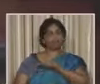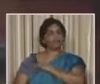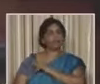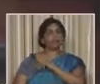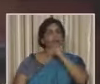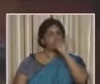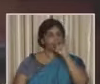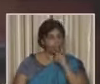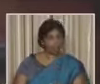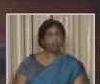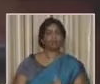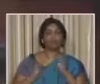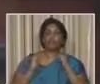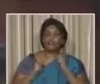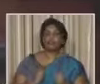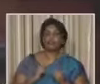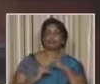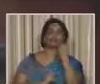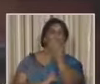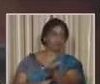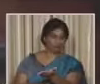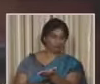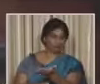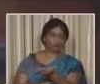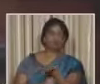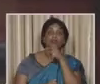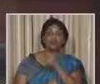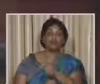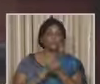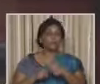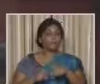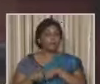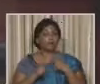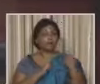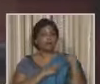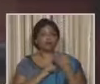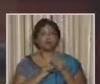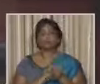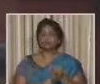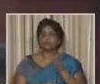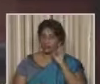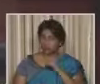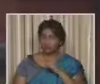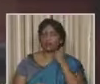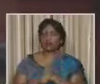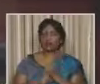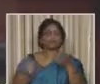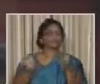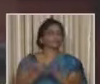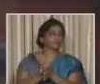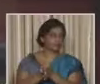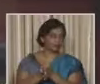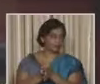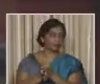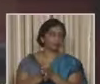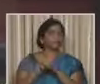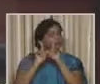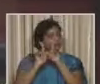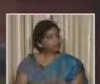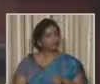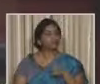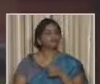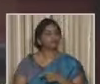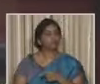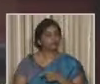பாராளுமன்றத்தில் 2 கதிரைகளுக்கு அப்பால் அவர் அமர்ந்திருந்தாலும் உண்மையிலேயே அவர் அரசாங்க கட்சியில்தான் இருக்கிறார். எனவே